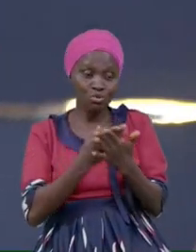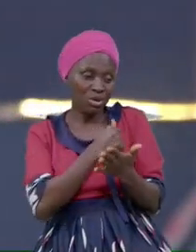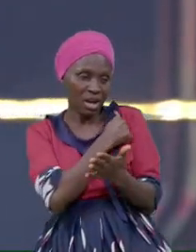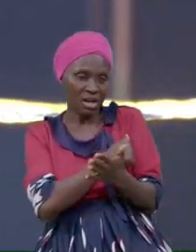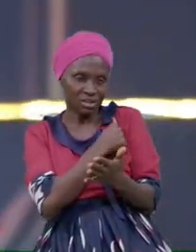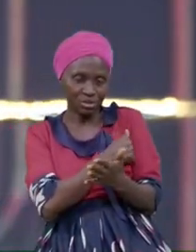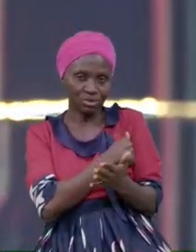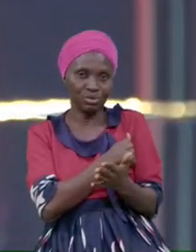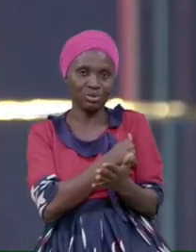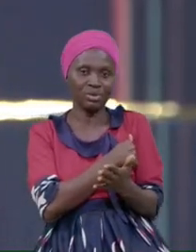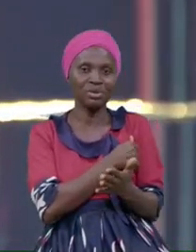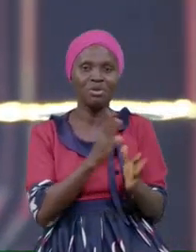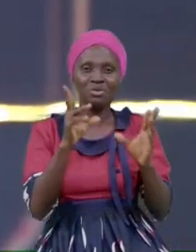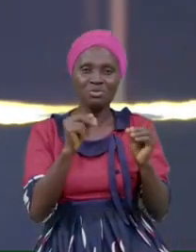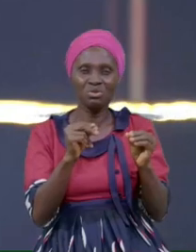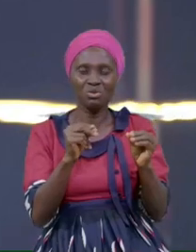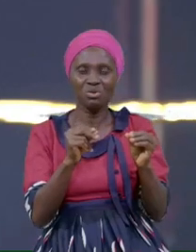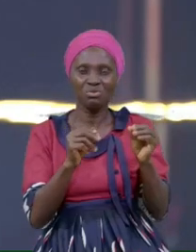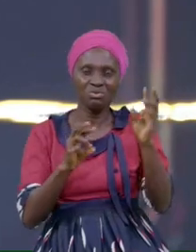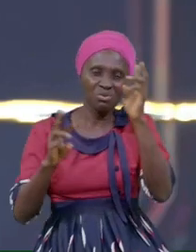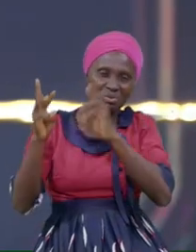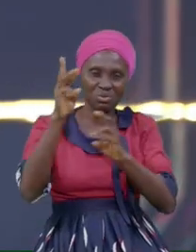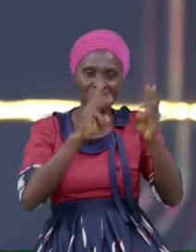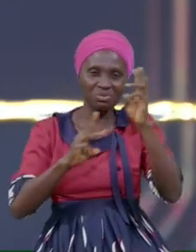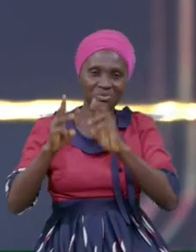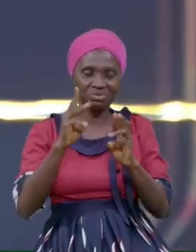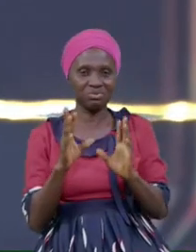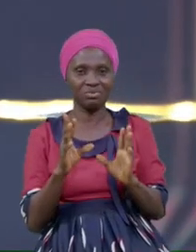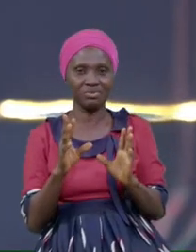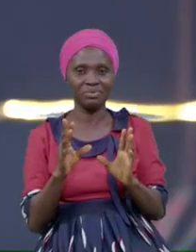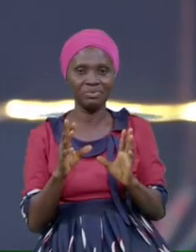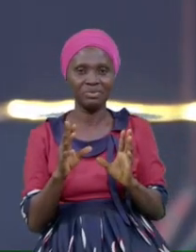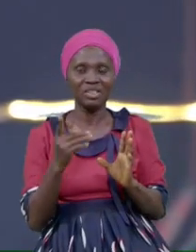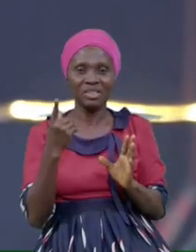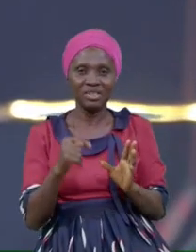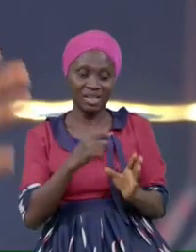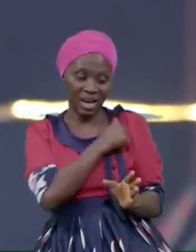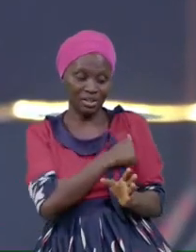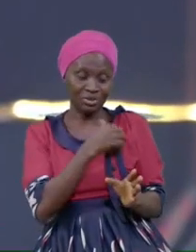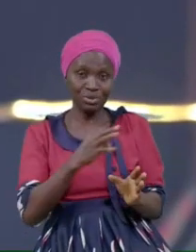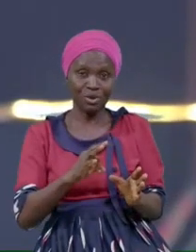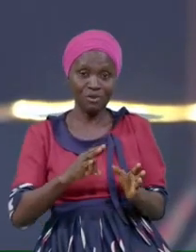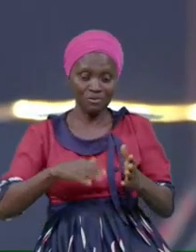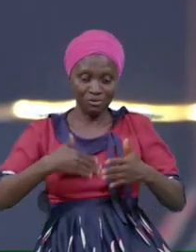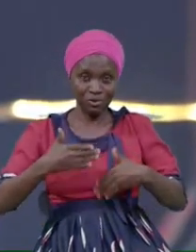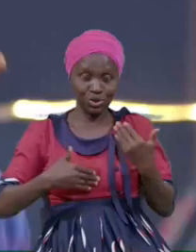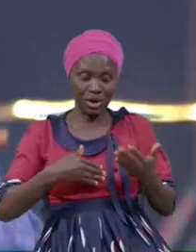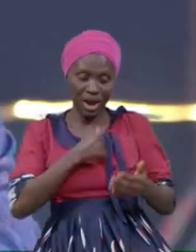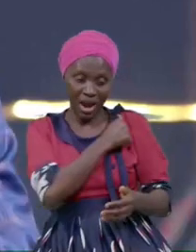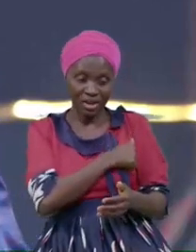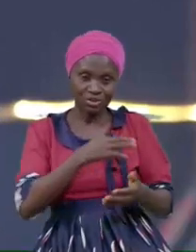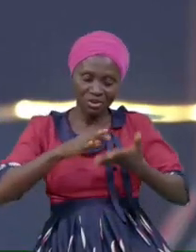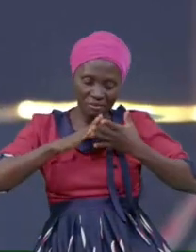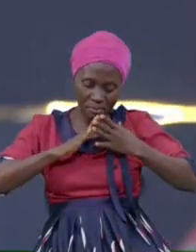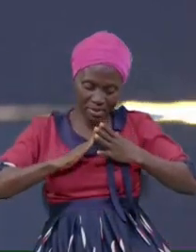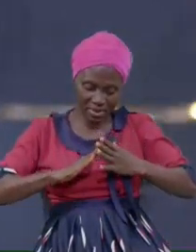se soucient, qui s'inquiètent, pas d'anxiété, l'attitude de joie, l'attitude de paix. Nous verrons cela dans ta vie,